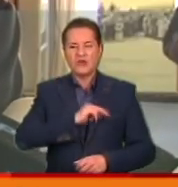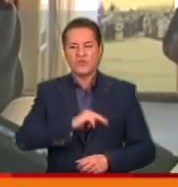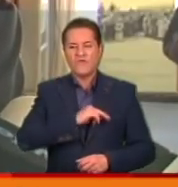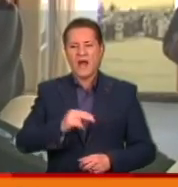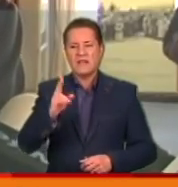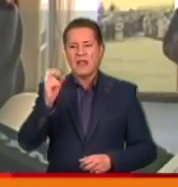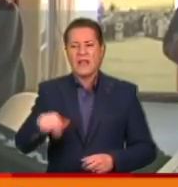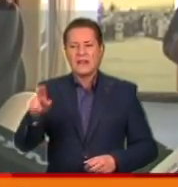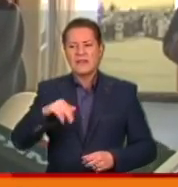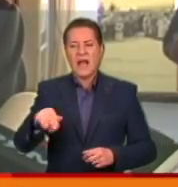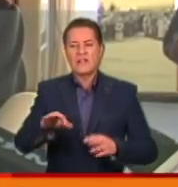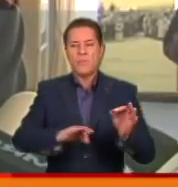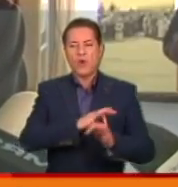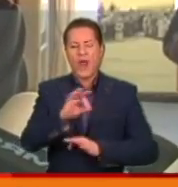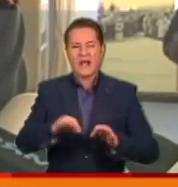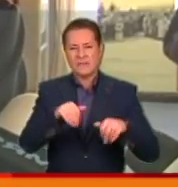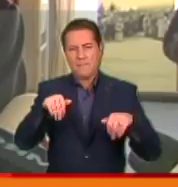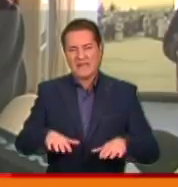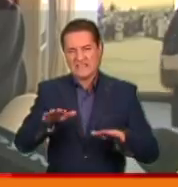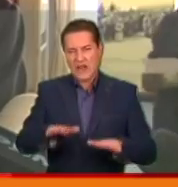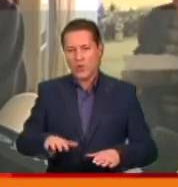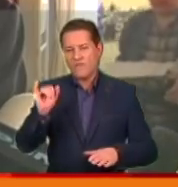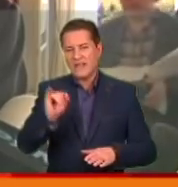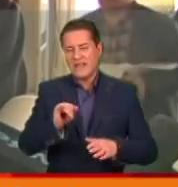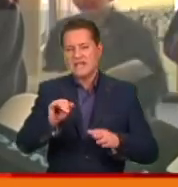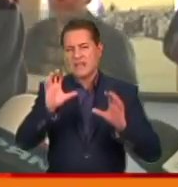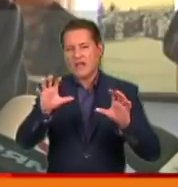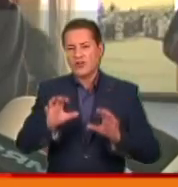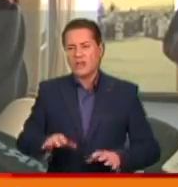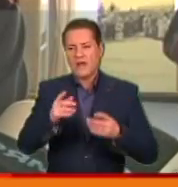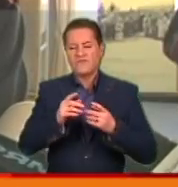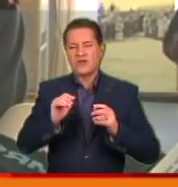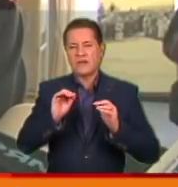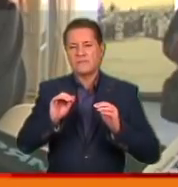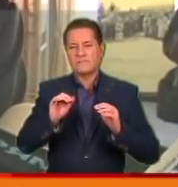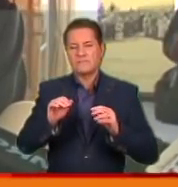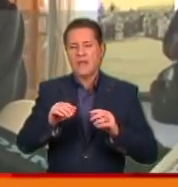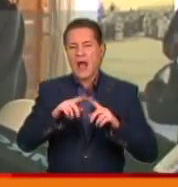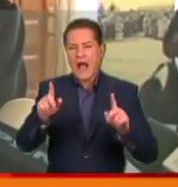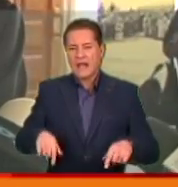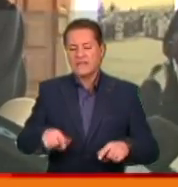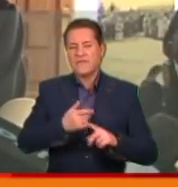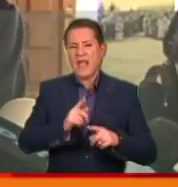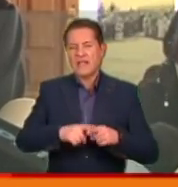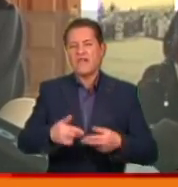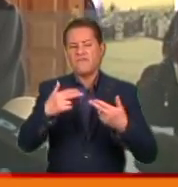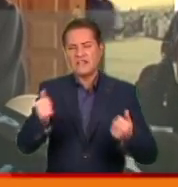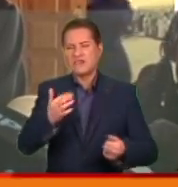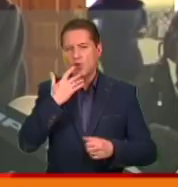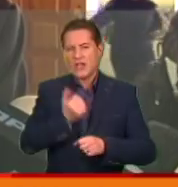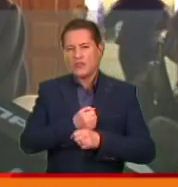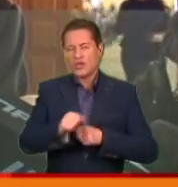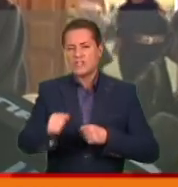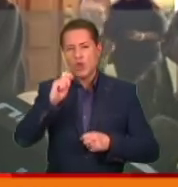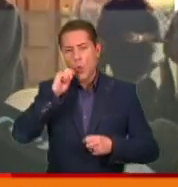над проектами постанов і законодавчих актів, які визначать геноцид української нації,